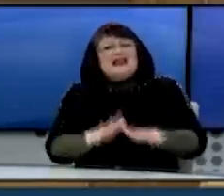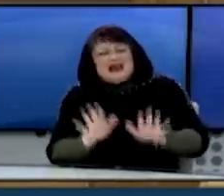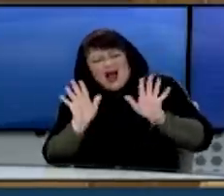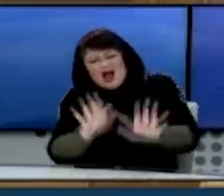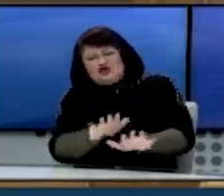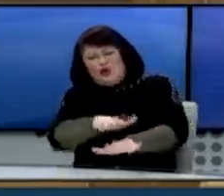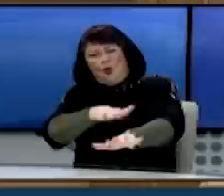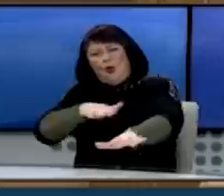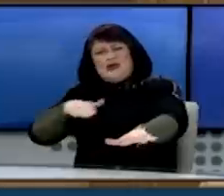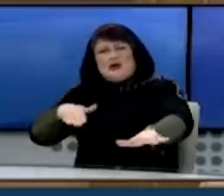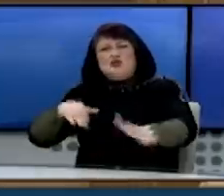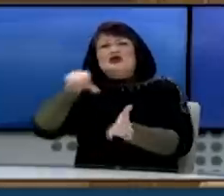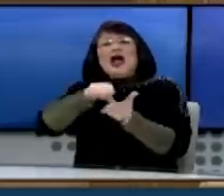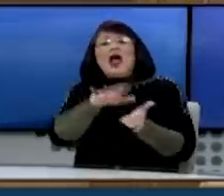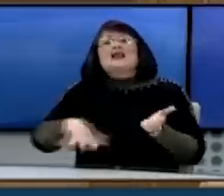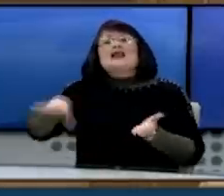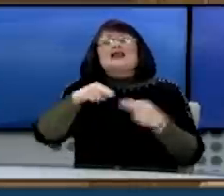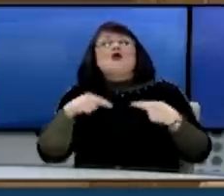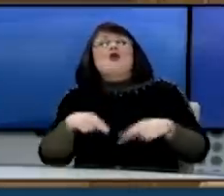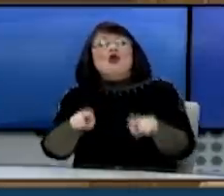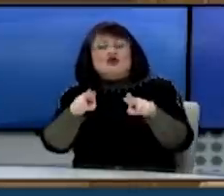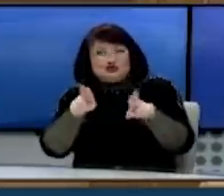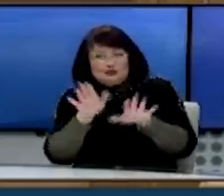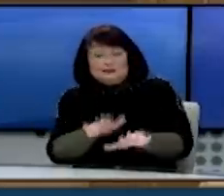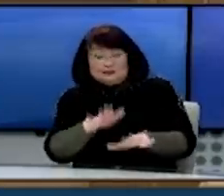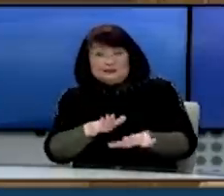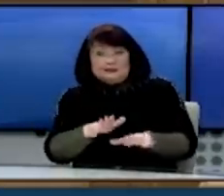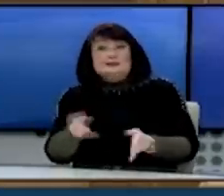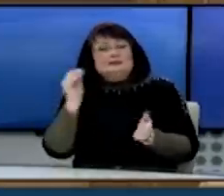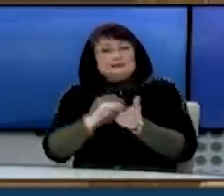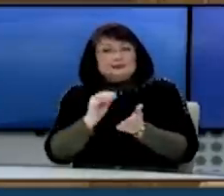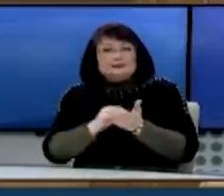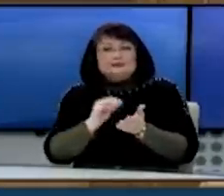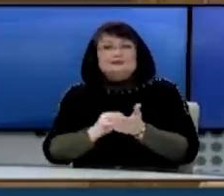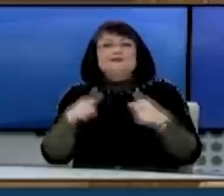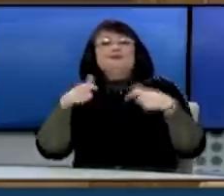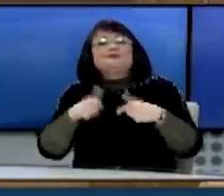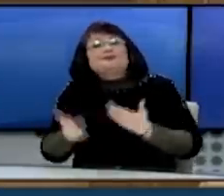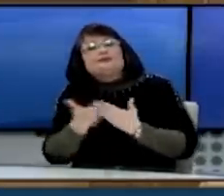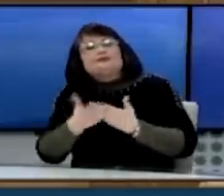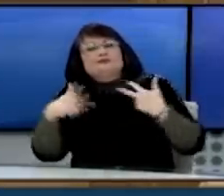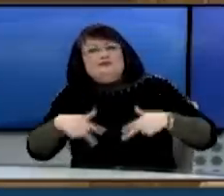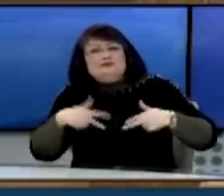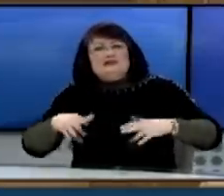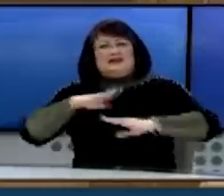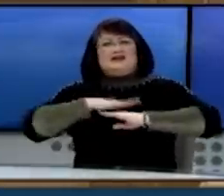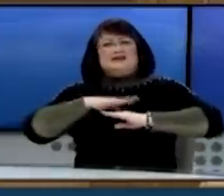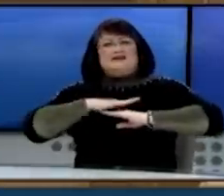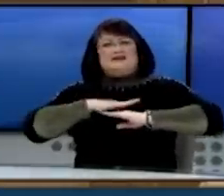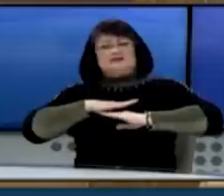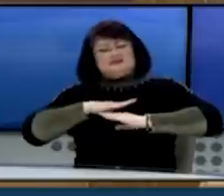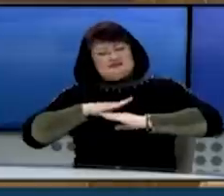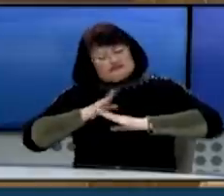Οδού, όπου πάλι πρώτοι, πριν ακόμα εμφανιστεί το επιτελικό κράτος, ο στρατός ακόμα